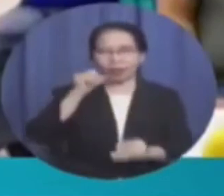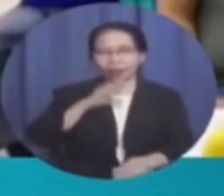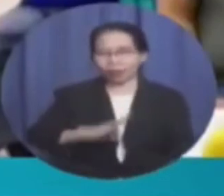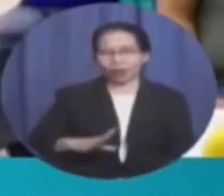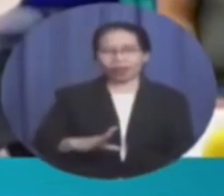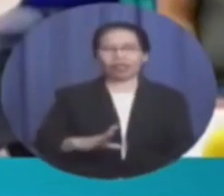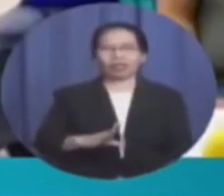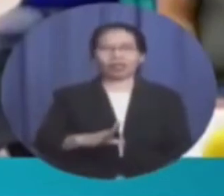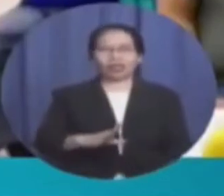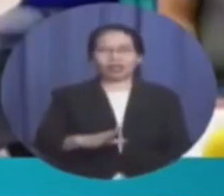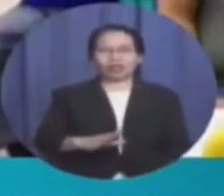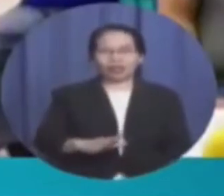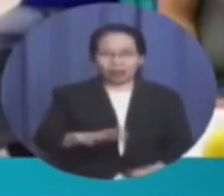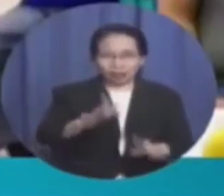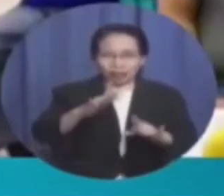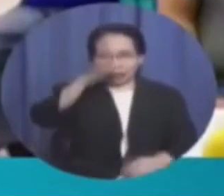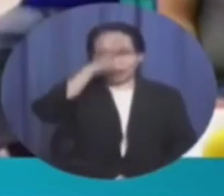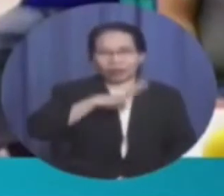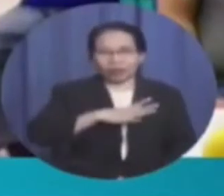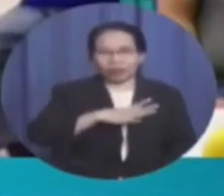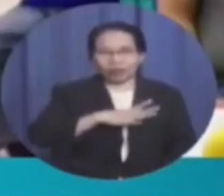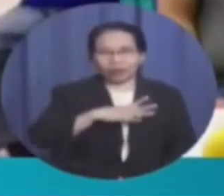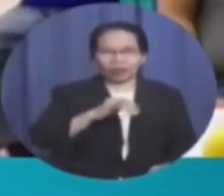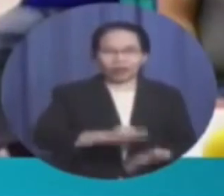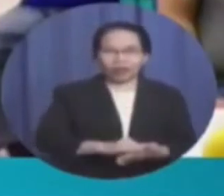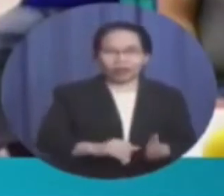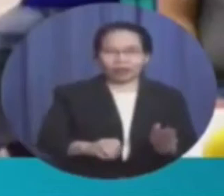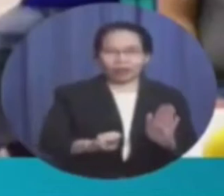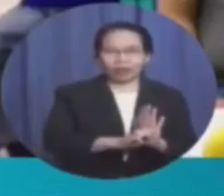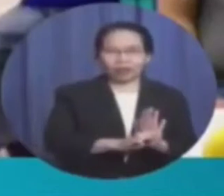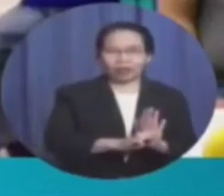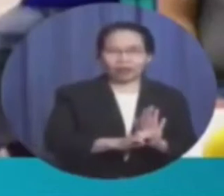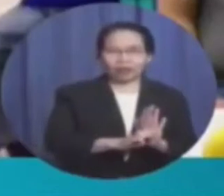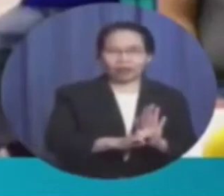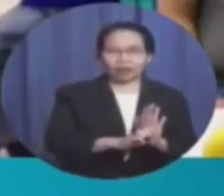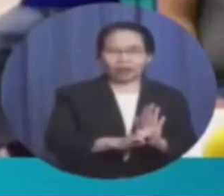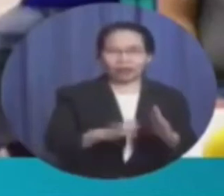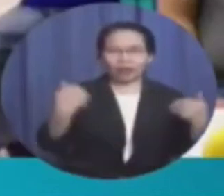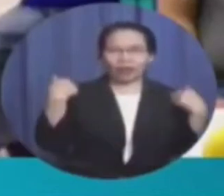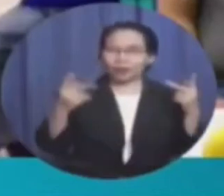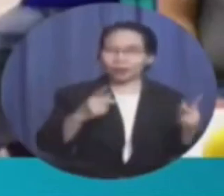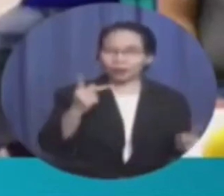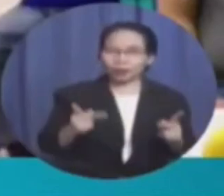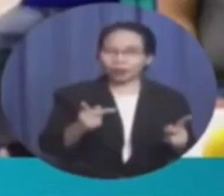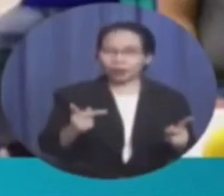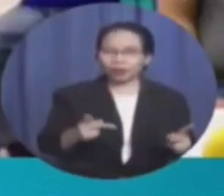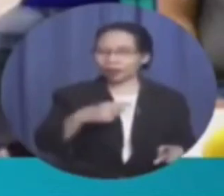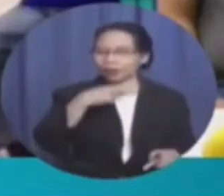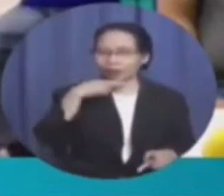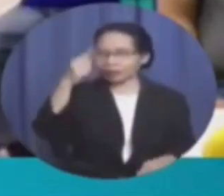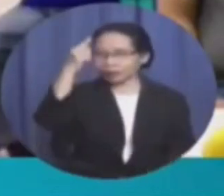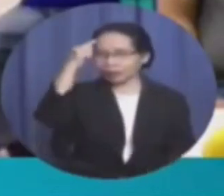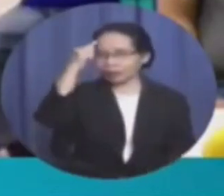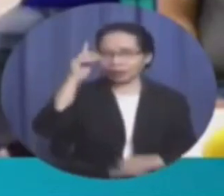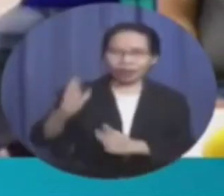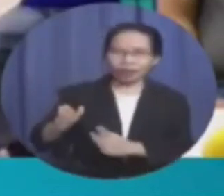babae. Awa naman ako doon sa tao. Yun ay isang halimbawa na mayroong mga tao hindi nag-iisip